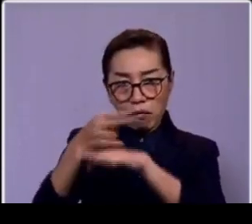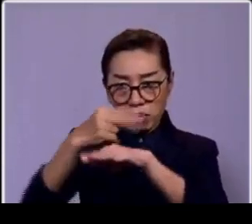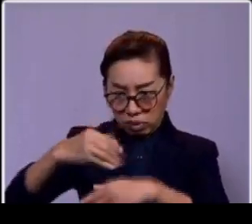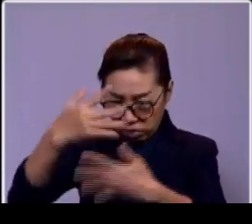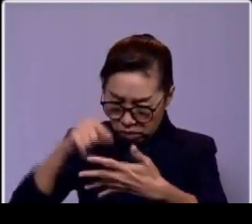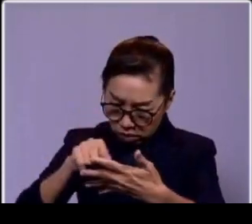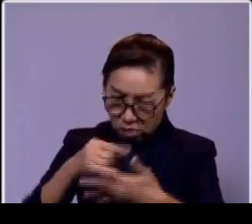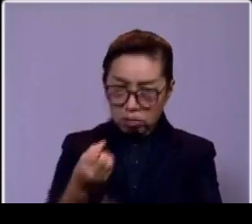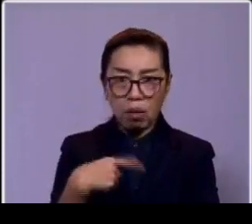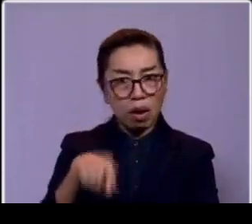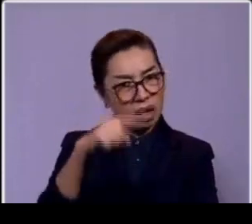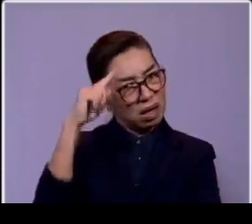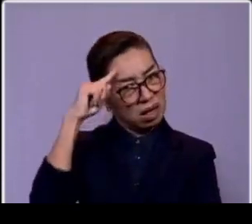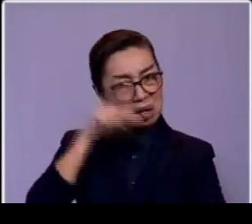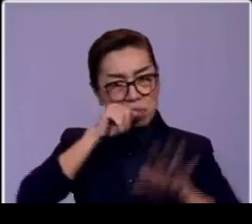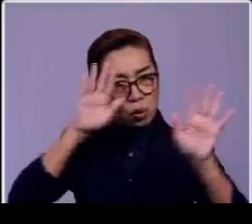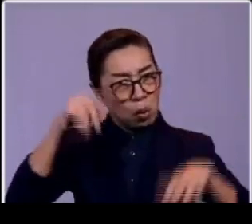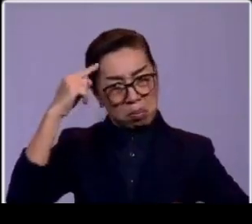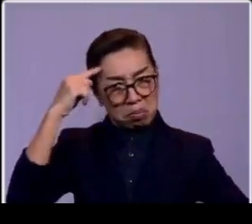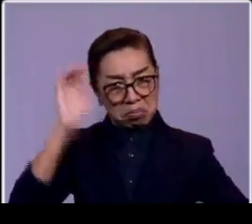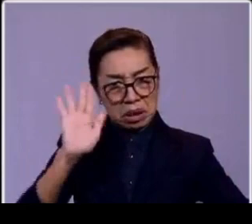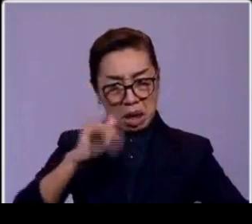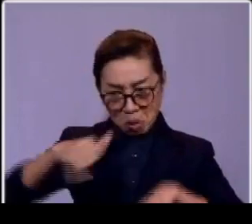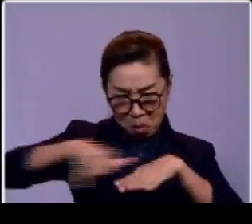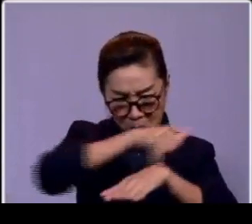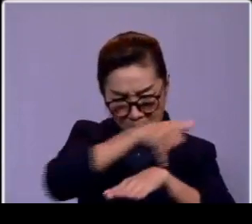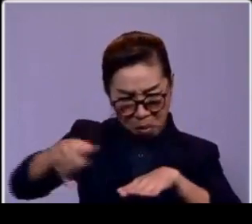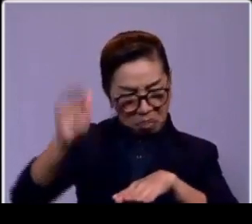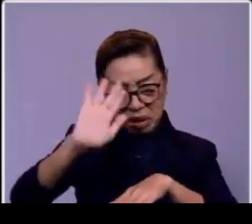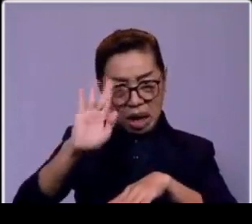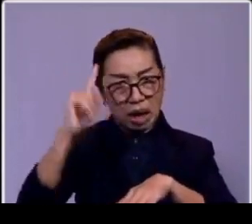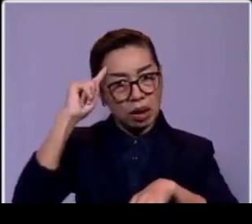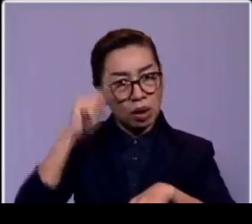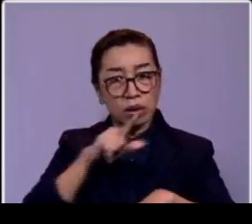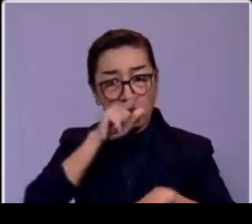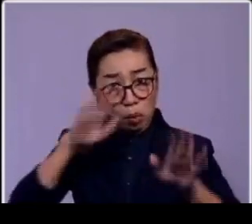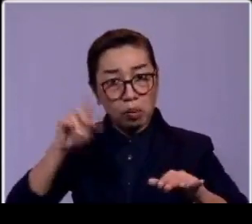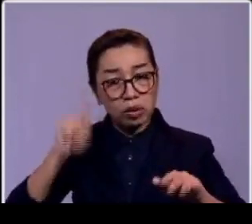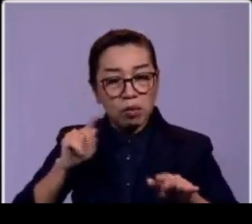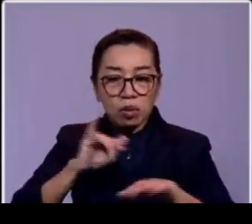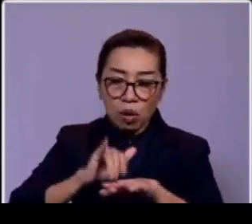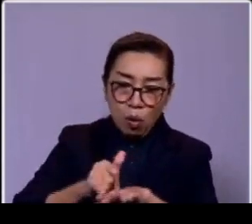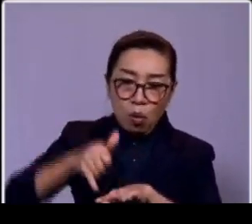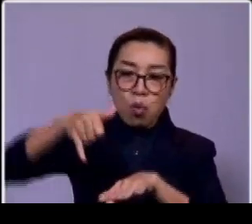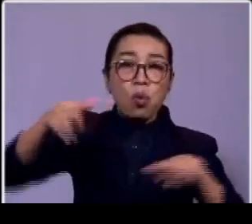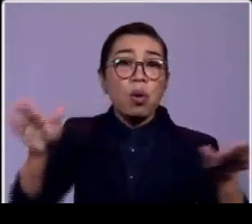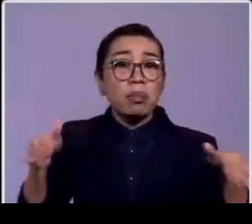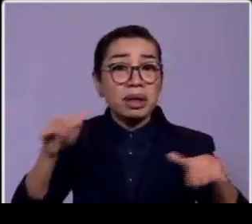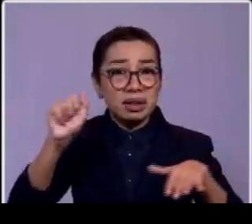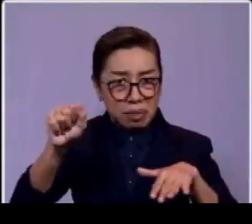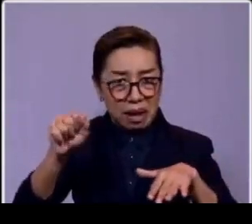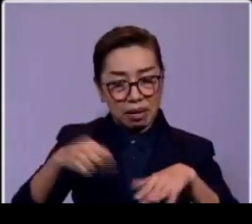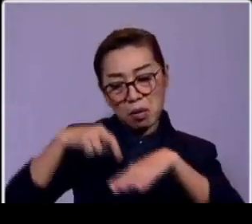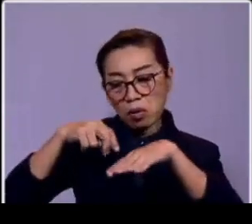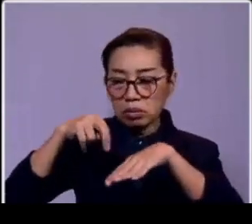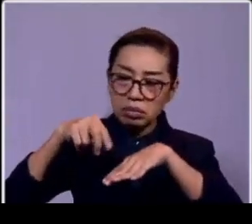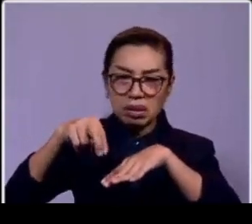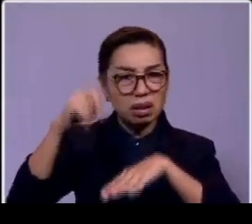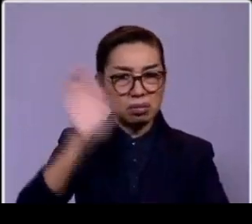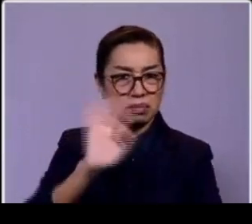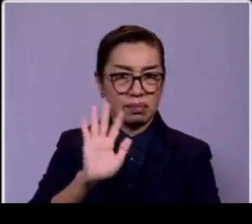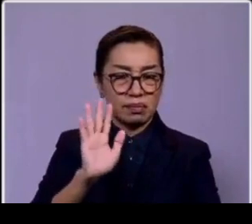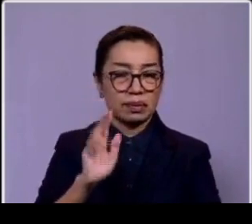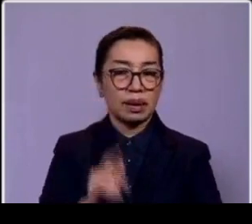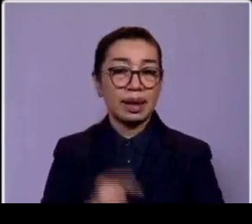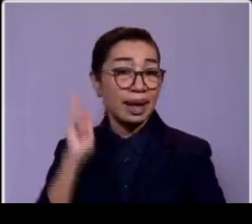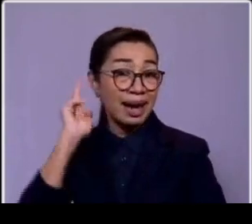นกก็วิ่งเร็วไปนะคงไม่ใช่นกน่าจะเป็นบินใช่ไหม เออนกมันต้องบินนะค่ะมันไม่เดินลอยอย่างนี้นะ ผู้สื่อข่